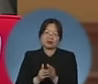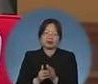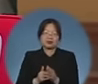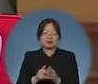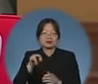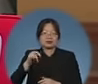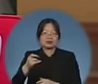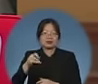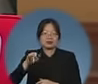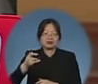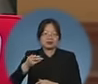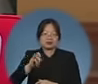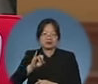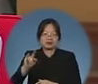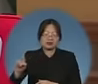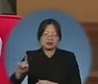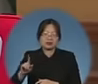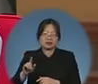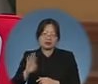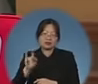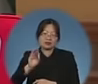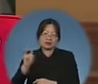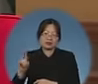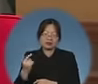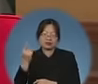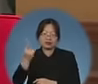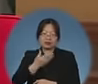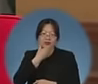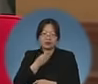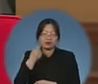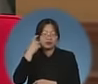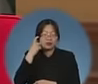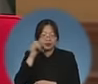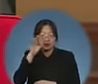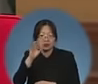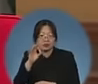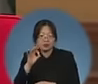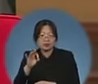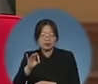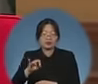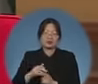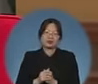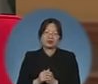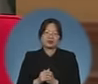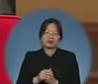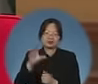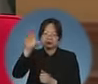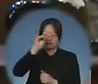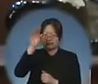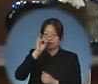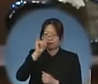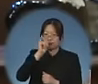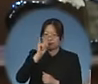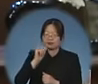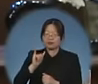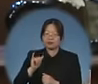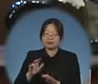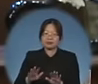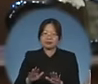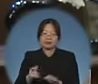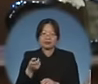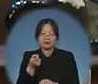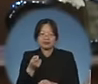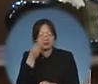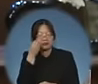사실 스칸디나비아의 높은 행복감은 많은 국가들이 사실 그래서 스칸디나비아를 어떤 행복 벤치마킹을 해요. 그리고 여기서